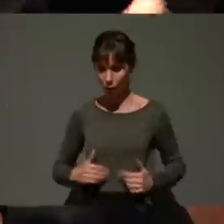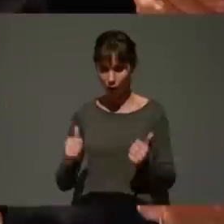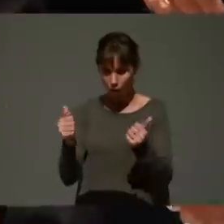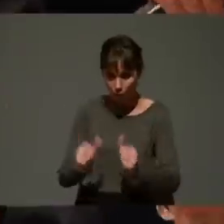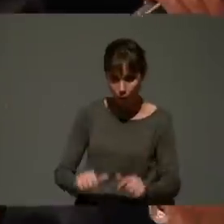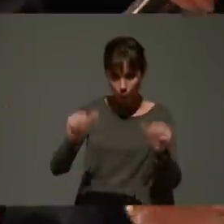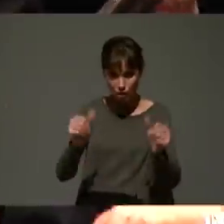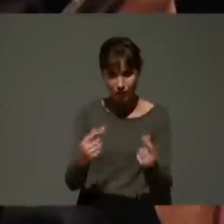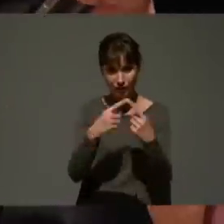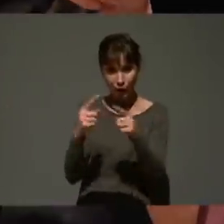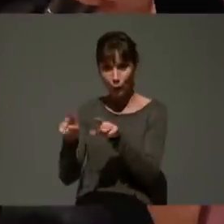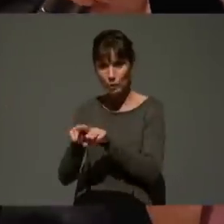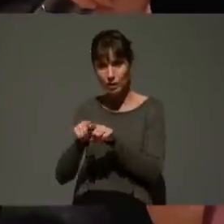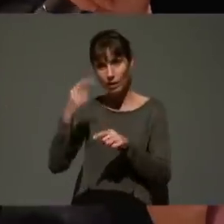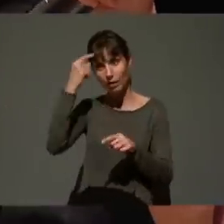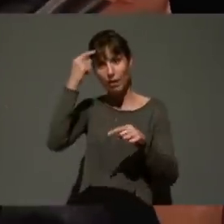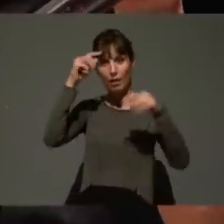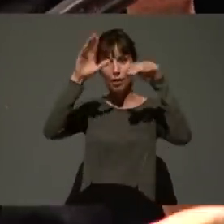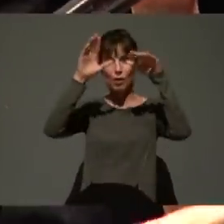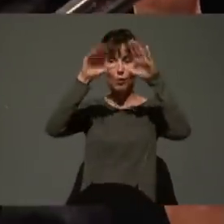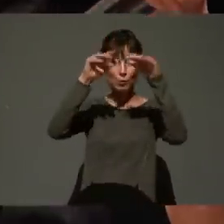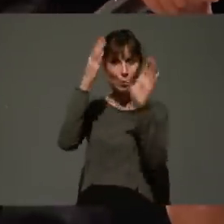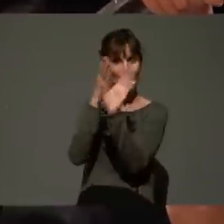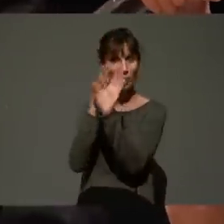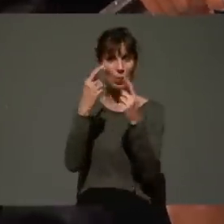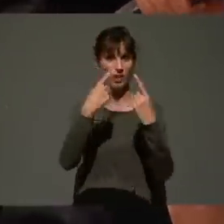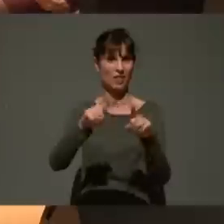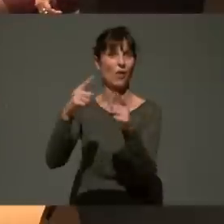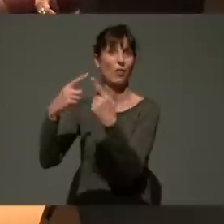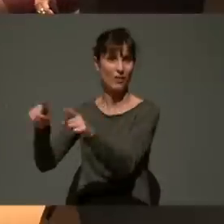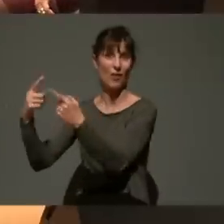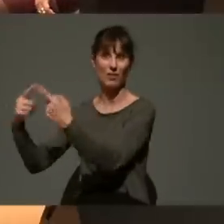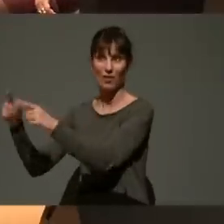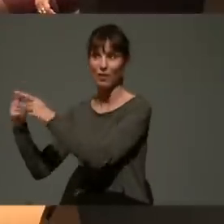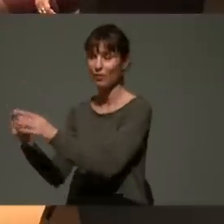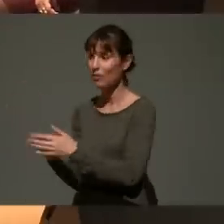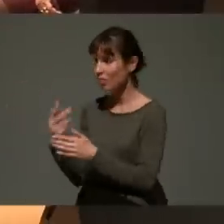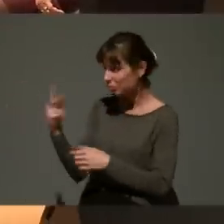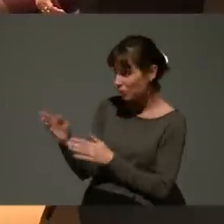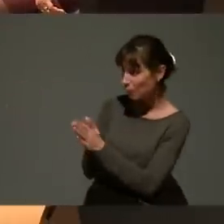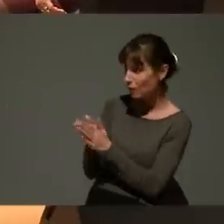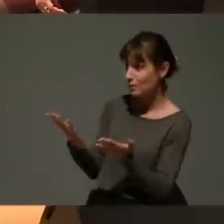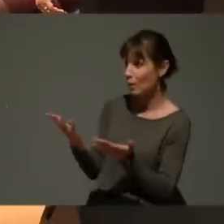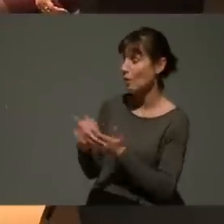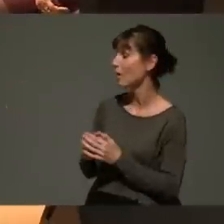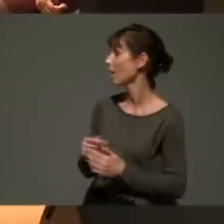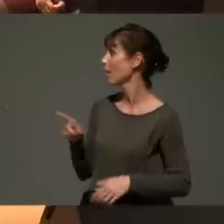Peut-être la motivation, Sandra. Non, c'est vrai que la